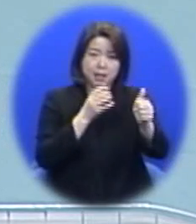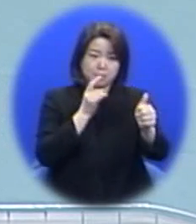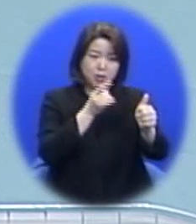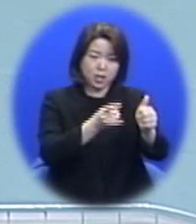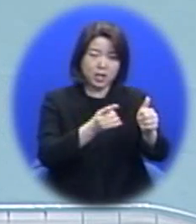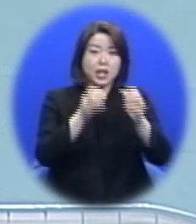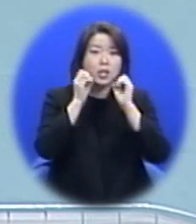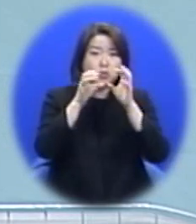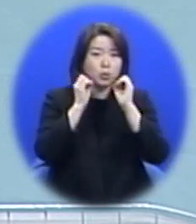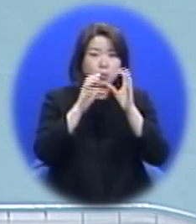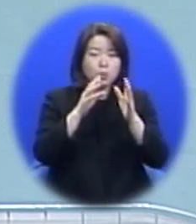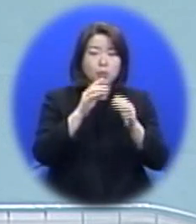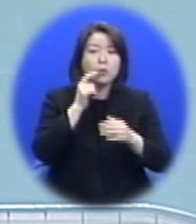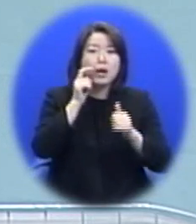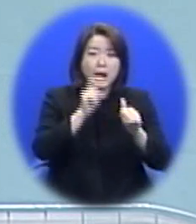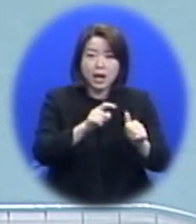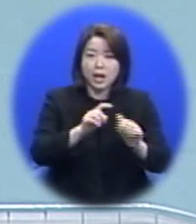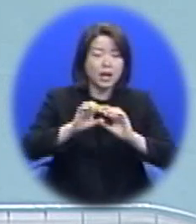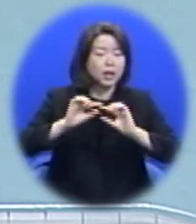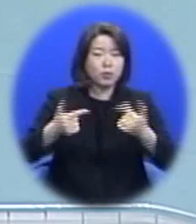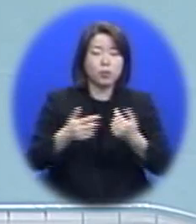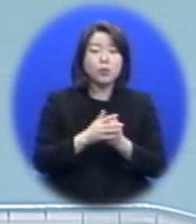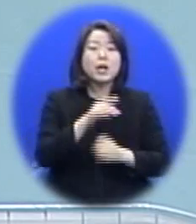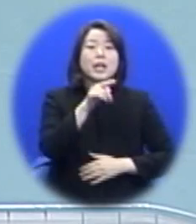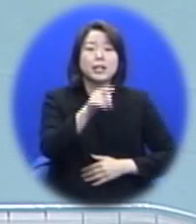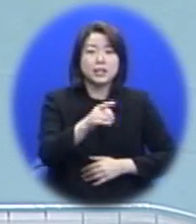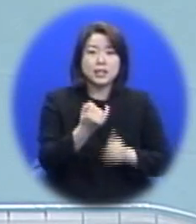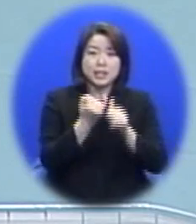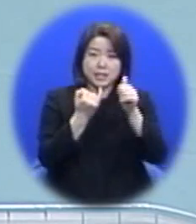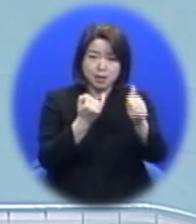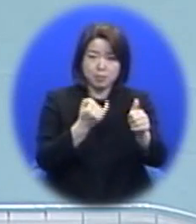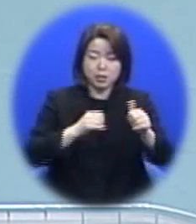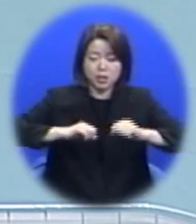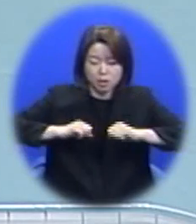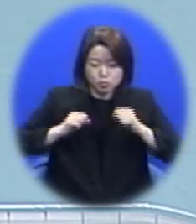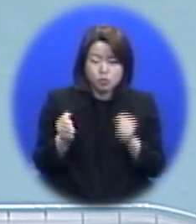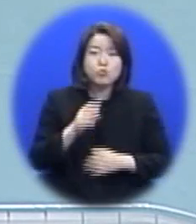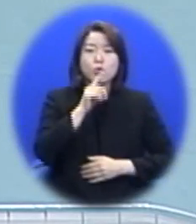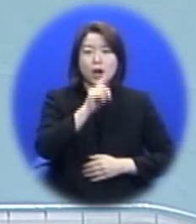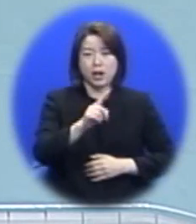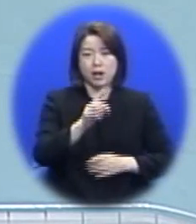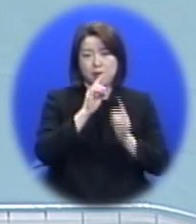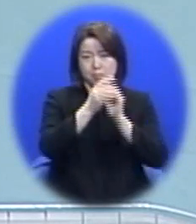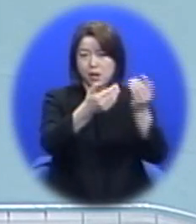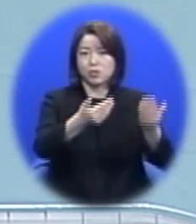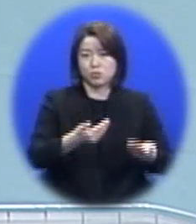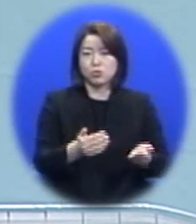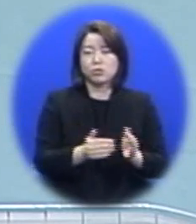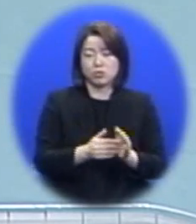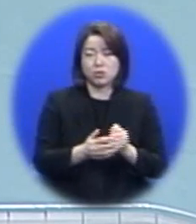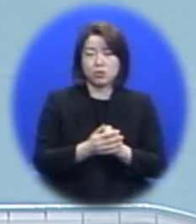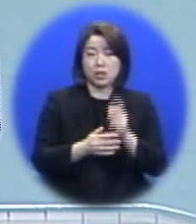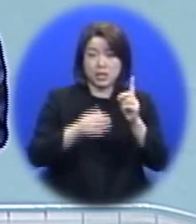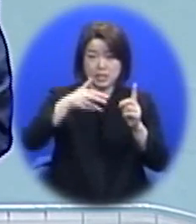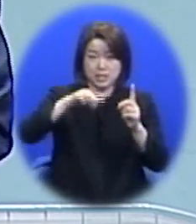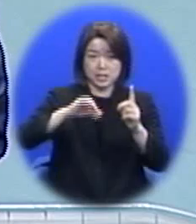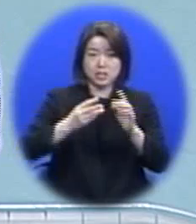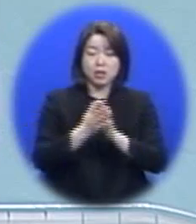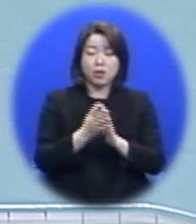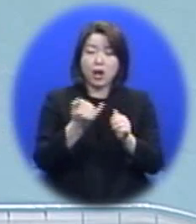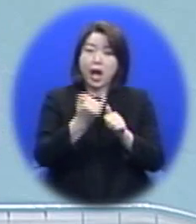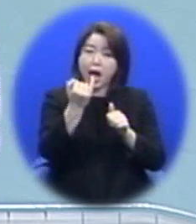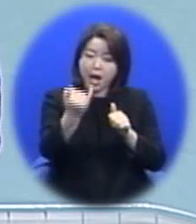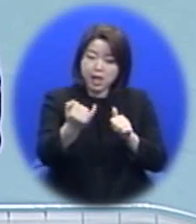말씀하지 않으시고 내 남편에게 순종하라 이렇게 말씀을 하셨습니다. 1절에 아내들아 이와